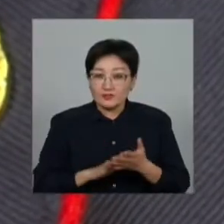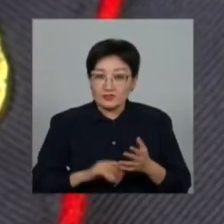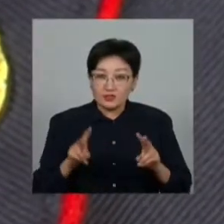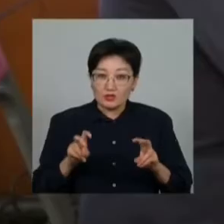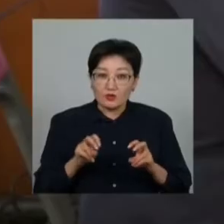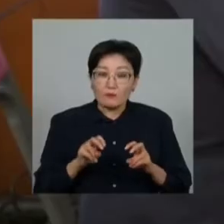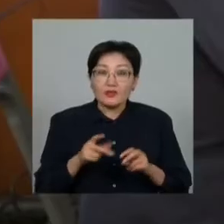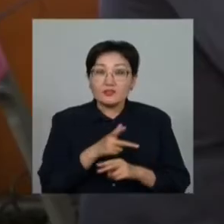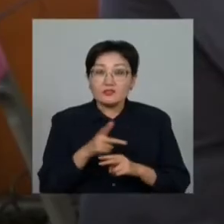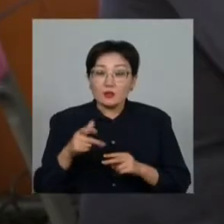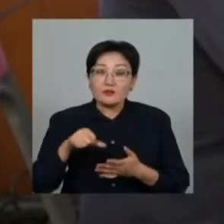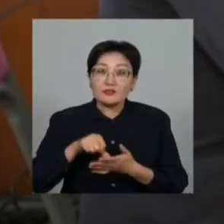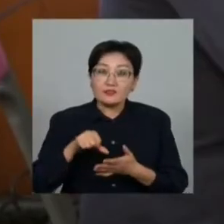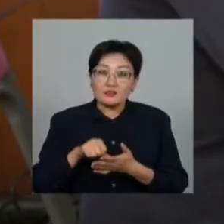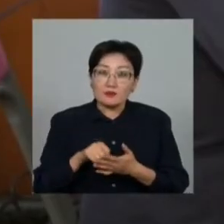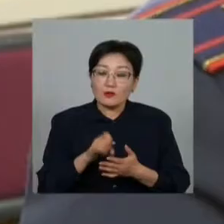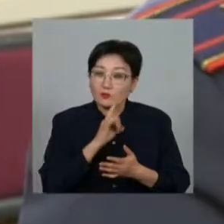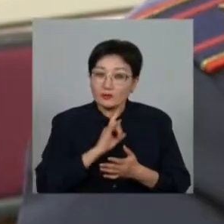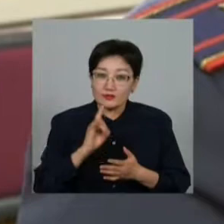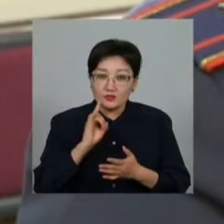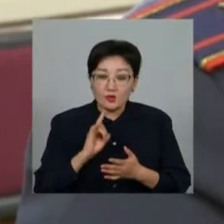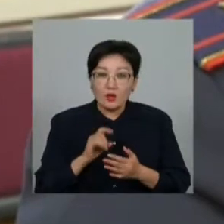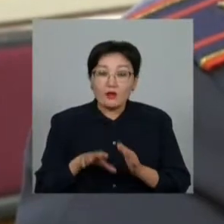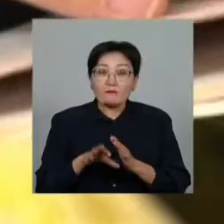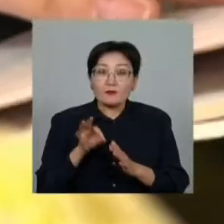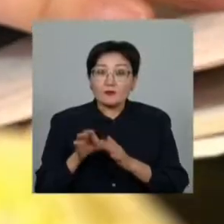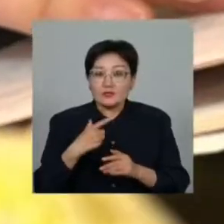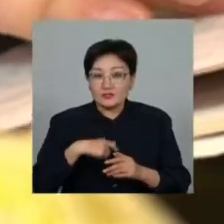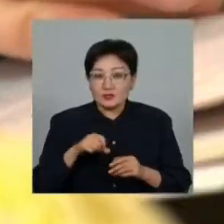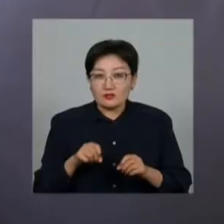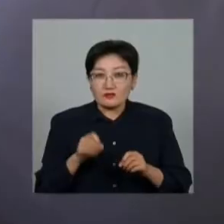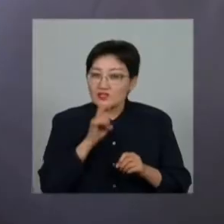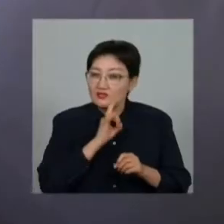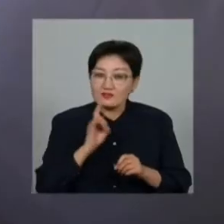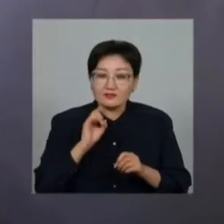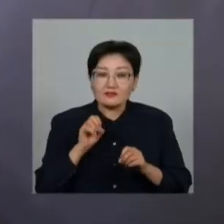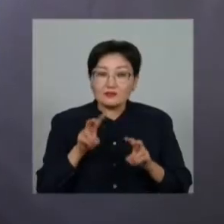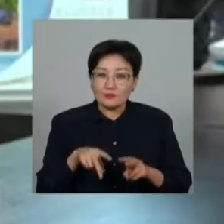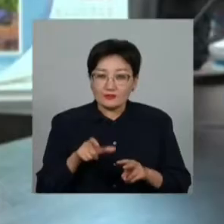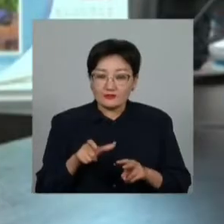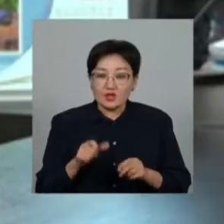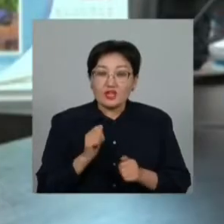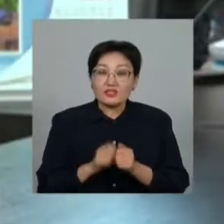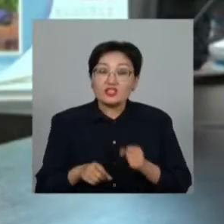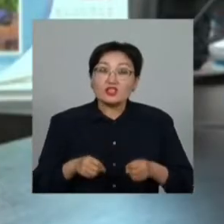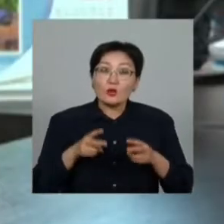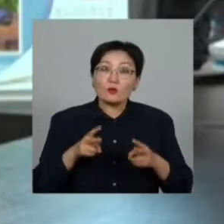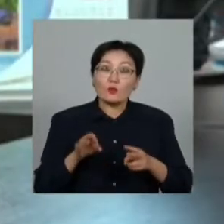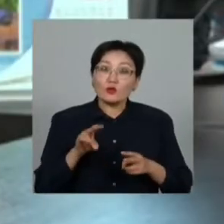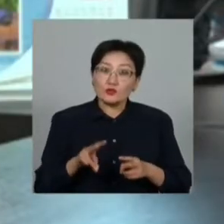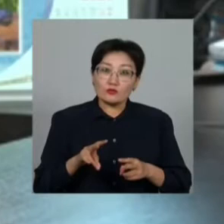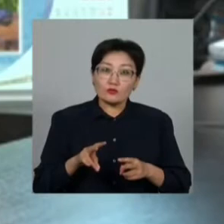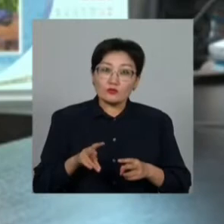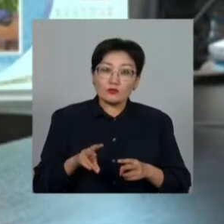репортажей о представительницах прекрасного пола выбравших для себя далеко не женские профессии каждое преступление он